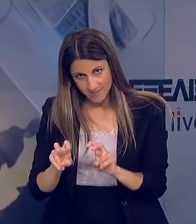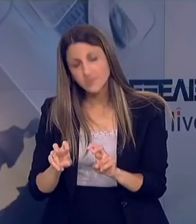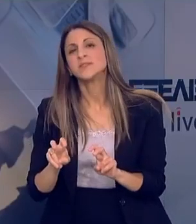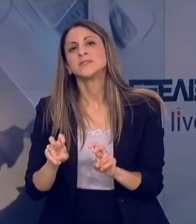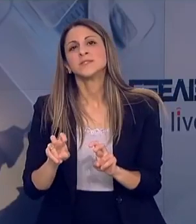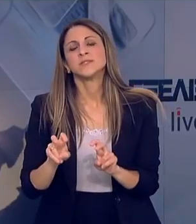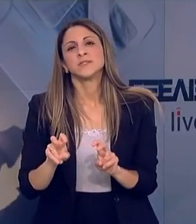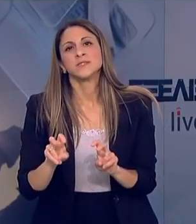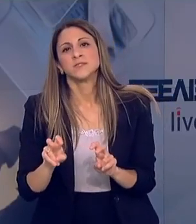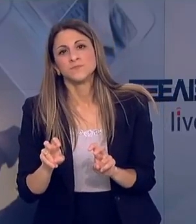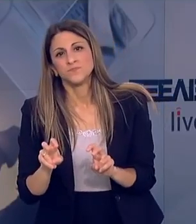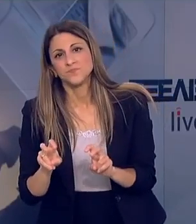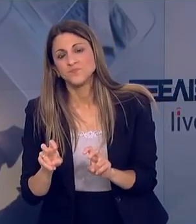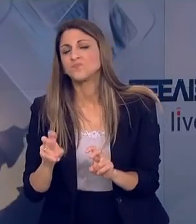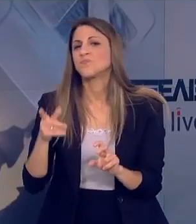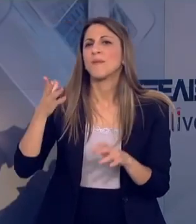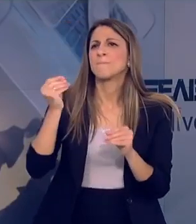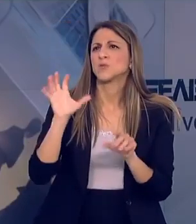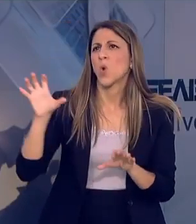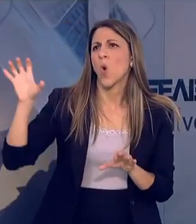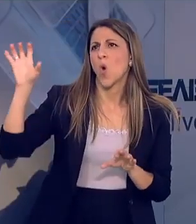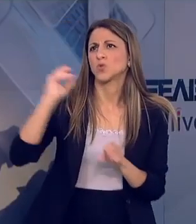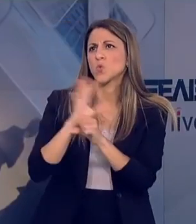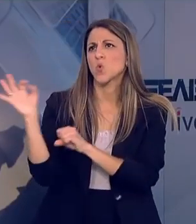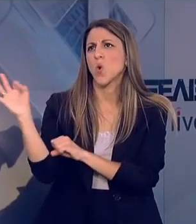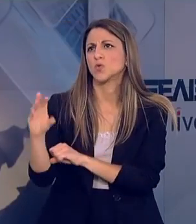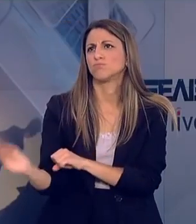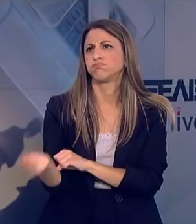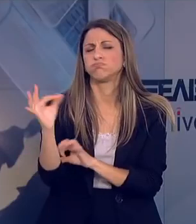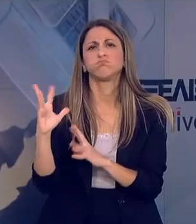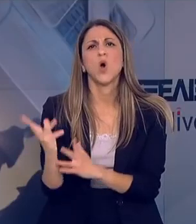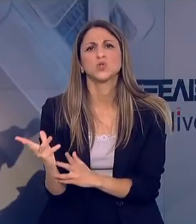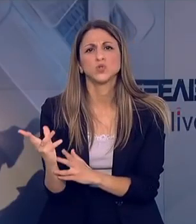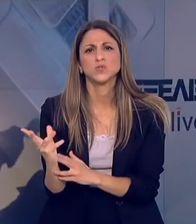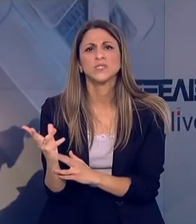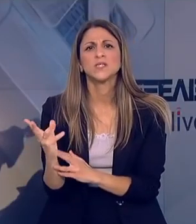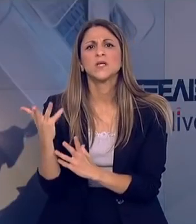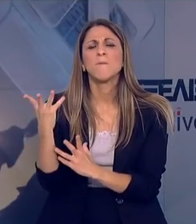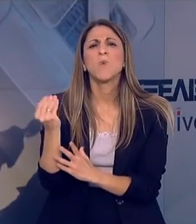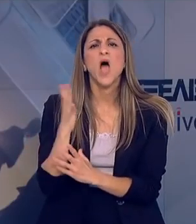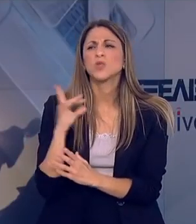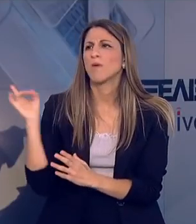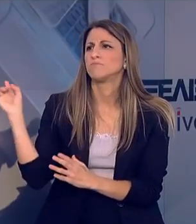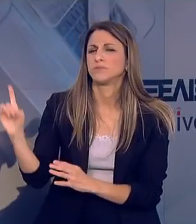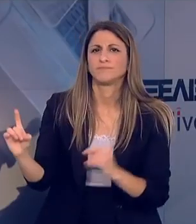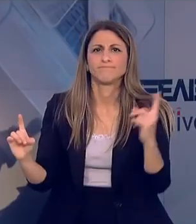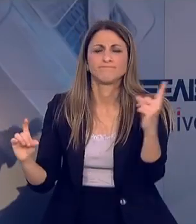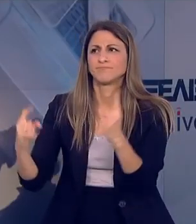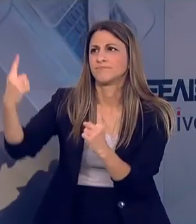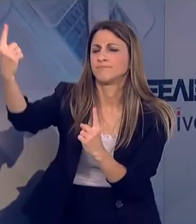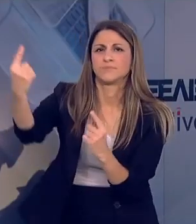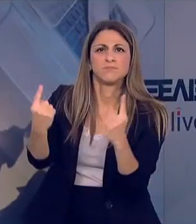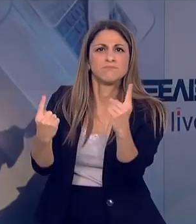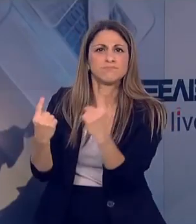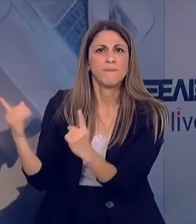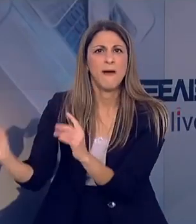επιδημίες ξεκίνησαν από πολλαπλές εισαγωγές και μάλιστα και από διαφορετικές περιοχές, πολλαπλούς κατά κάποιο τρόπο ασθενείς μηδέν. Όσον αφορά το